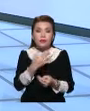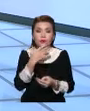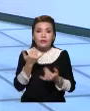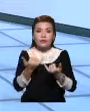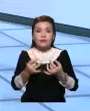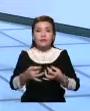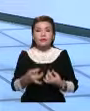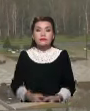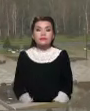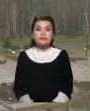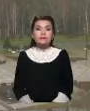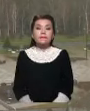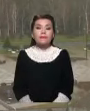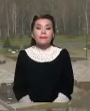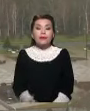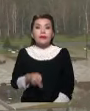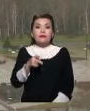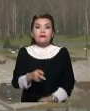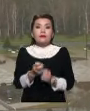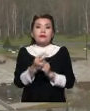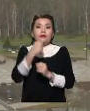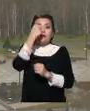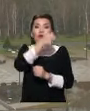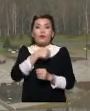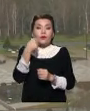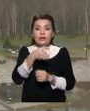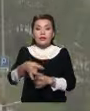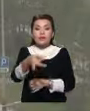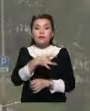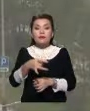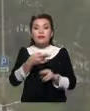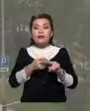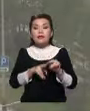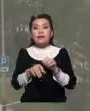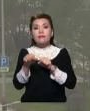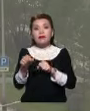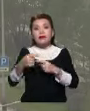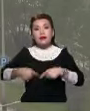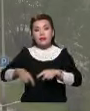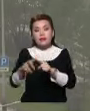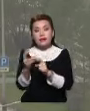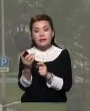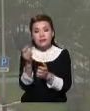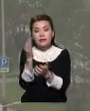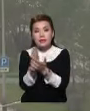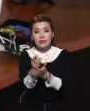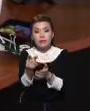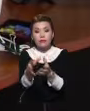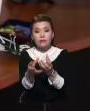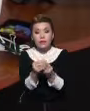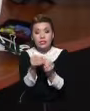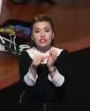Ермак продолжит. С 2012 года существует Республиканская коллегия адвокатов. Эта организация не только объединяет 6